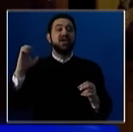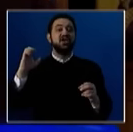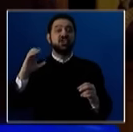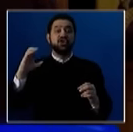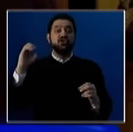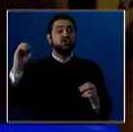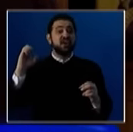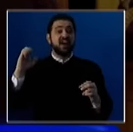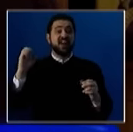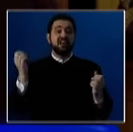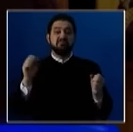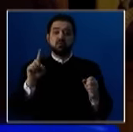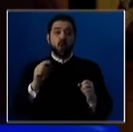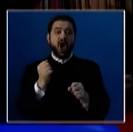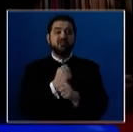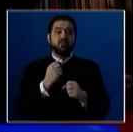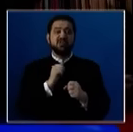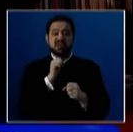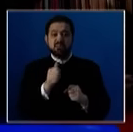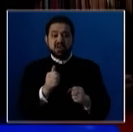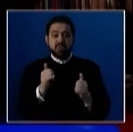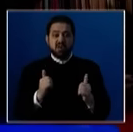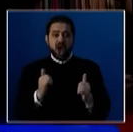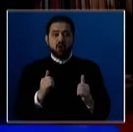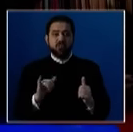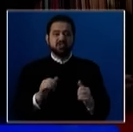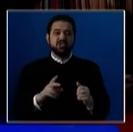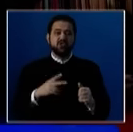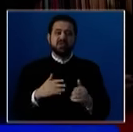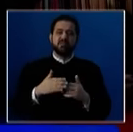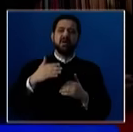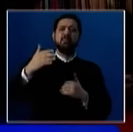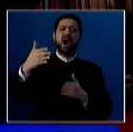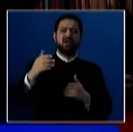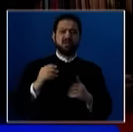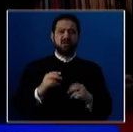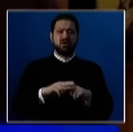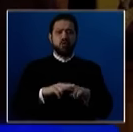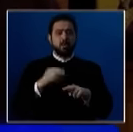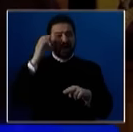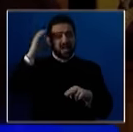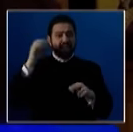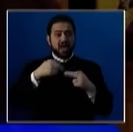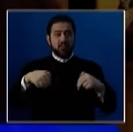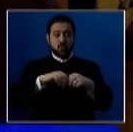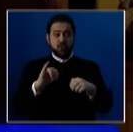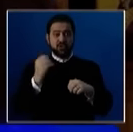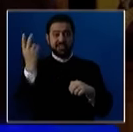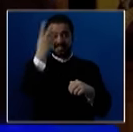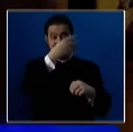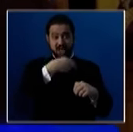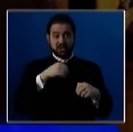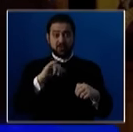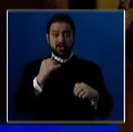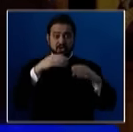acum, de ce, de fapt, suntem mult mai departe decât credeam și înțelegem chiar și pe Sfântul Simeon,